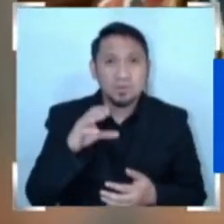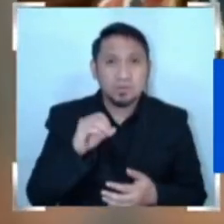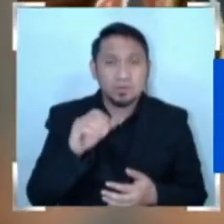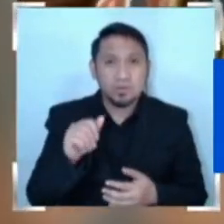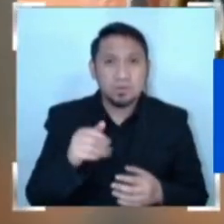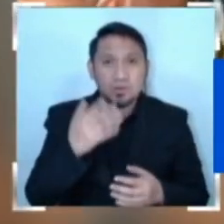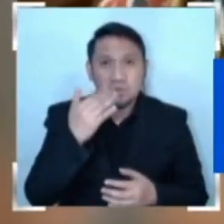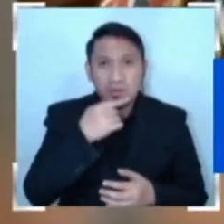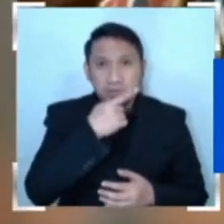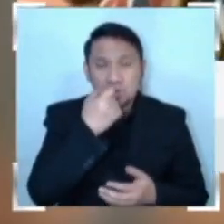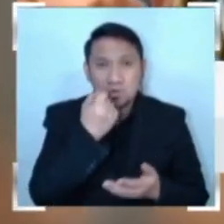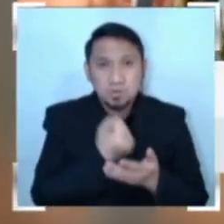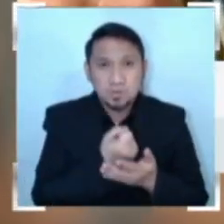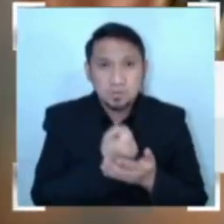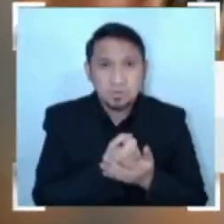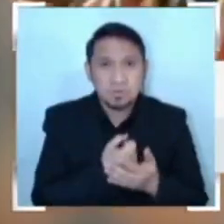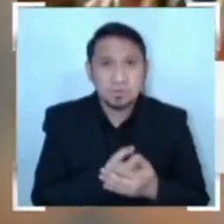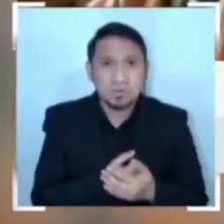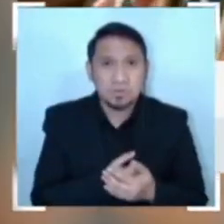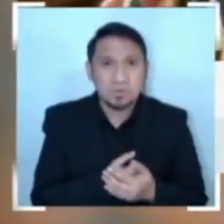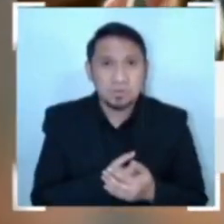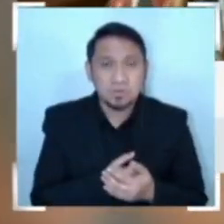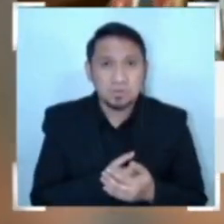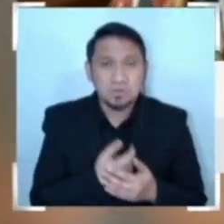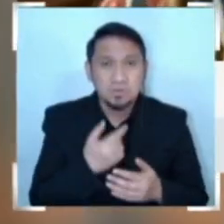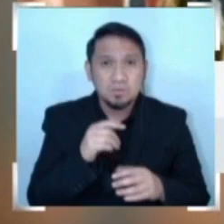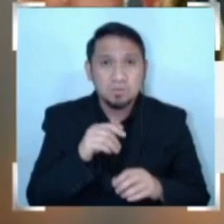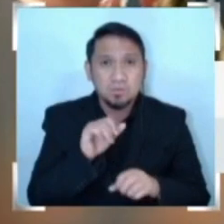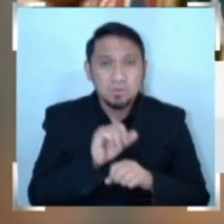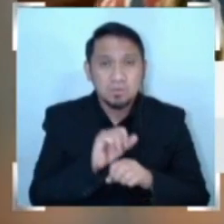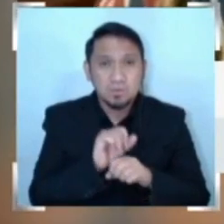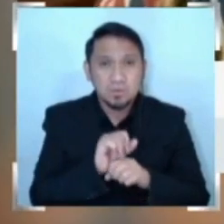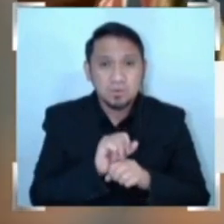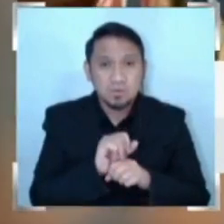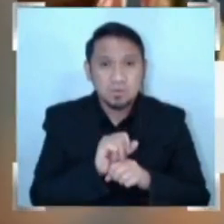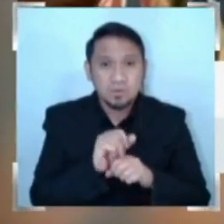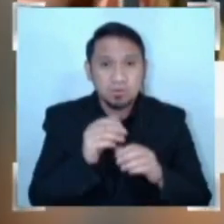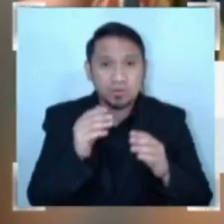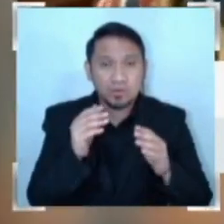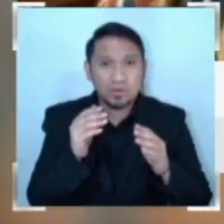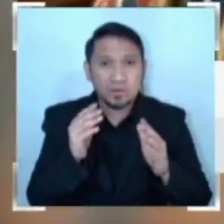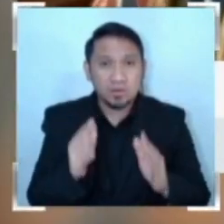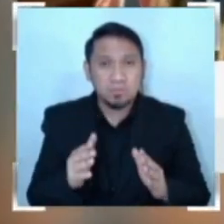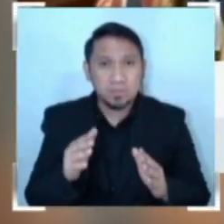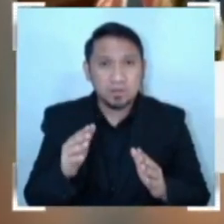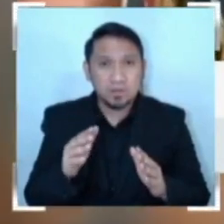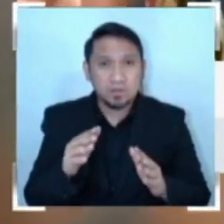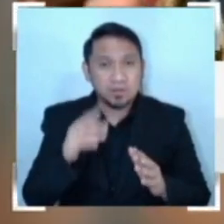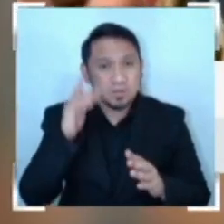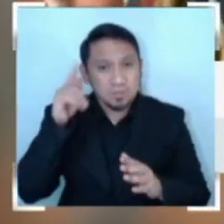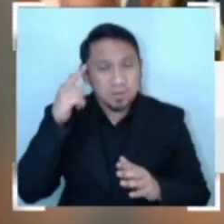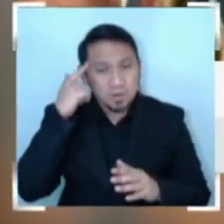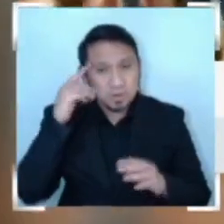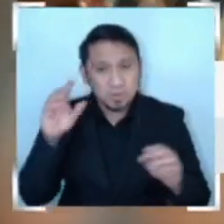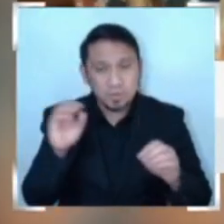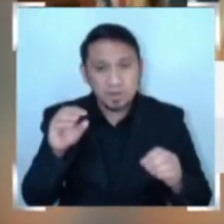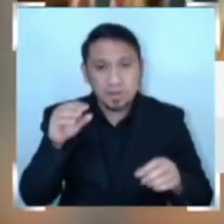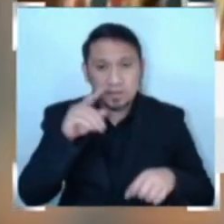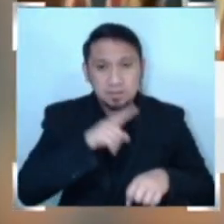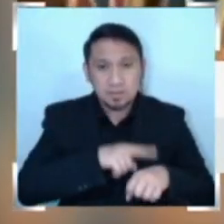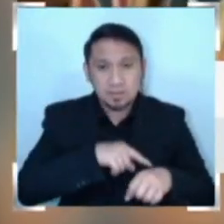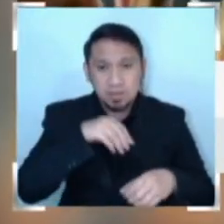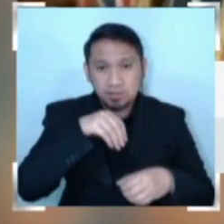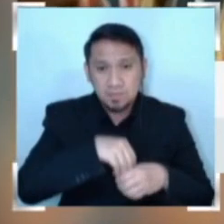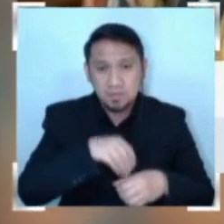pagpapasweldo sa mga empleyado ng gobyerno na walang time in at time out. During the time na mataas ang